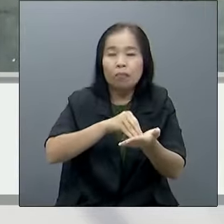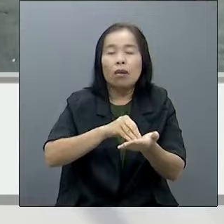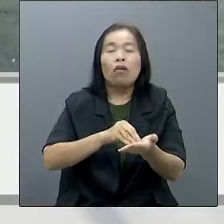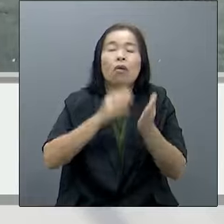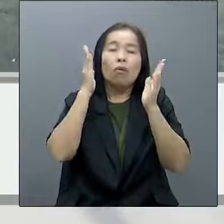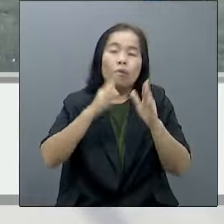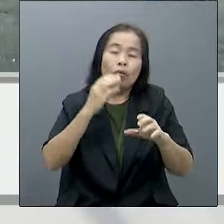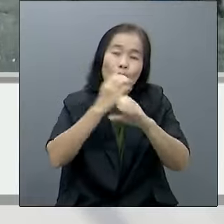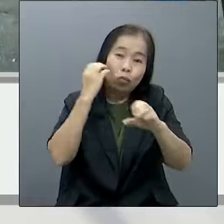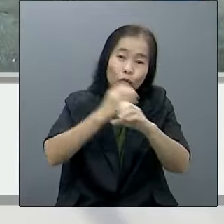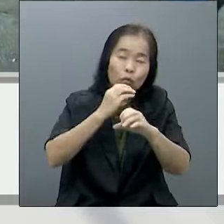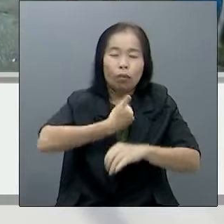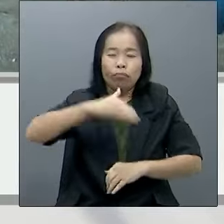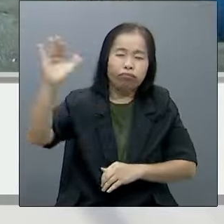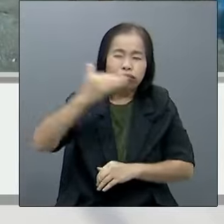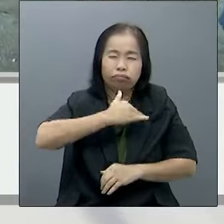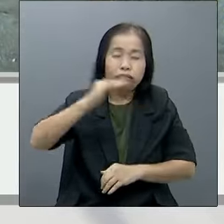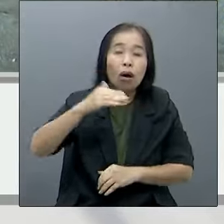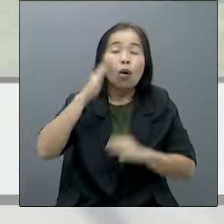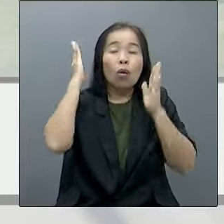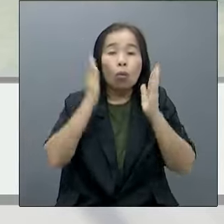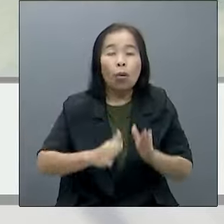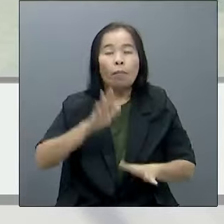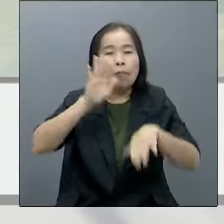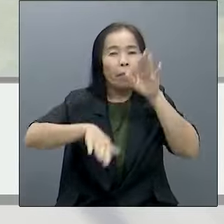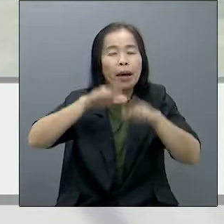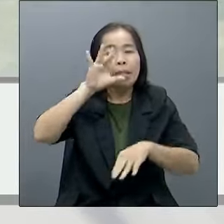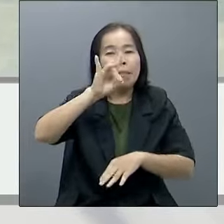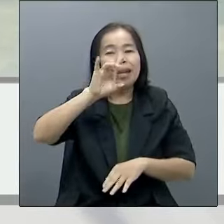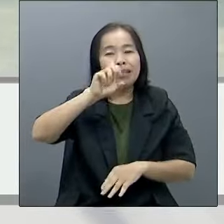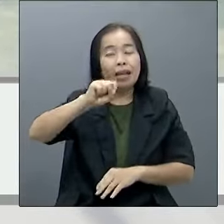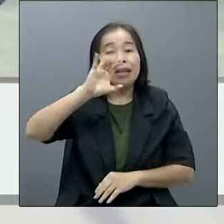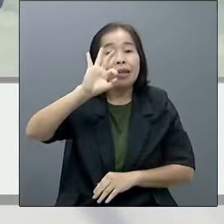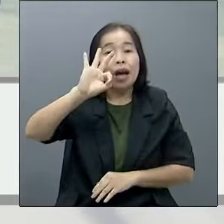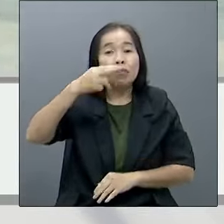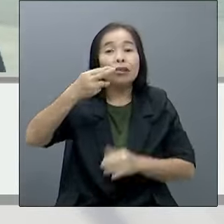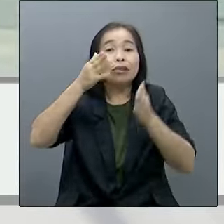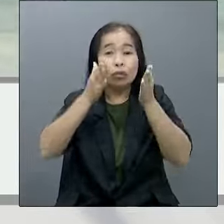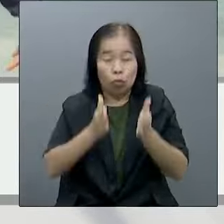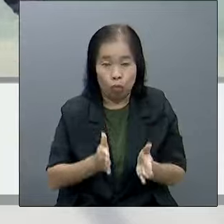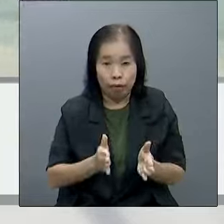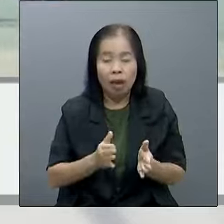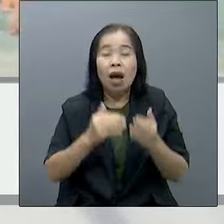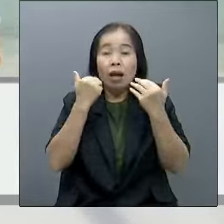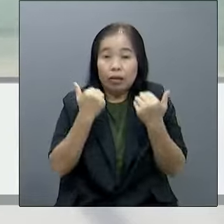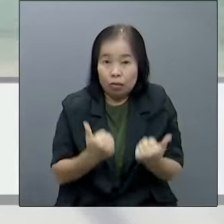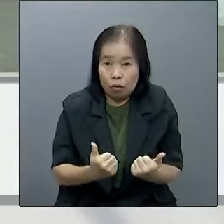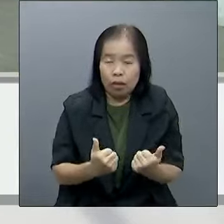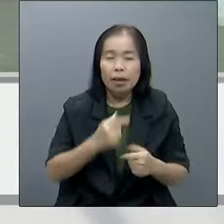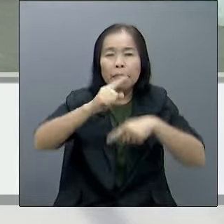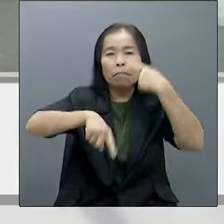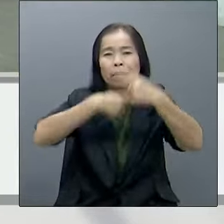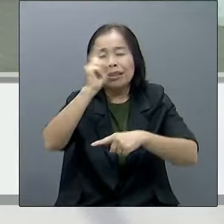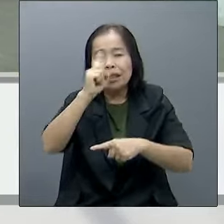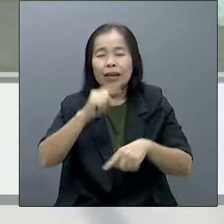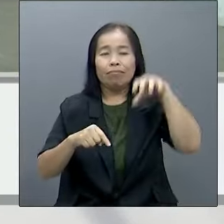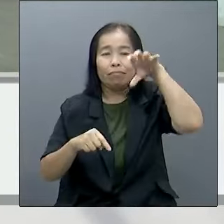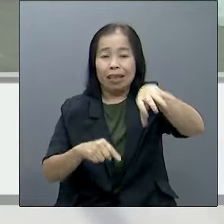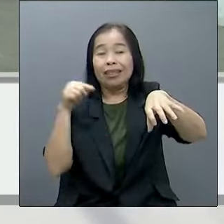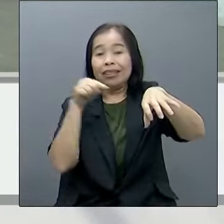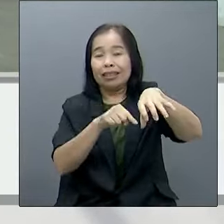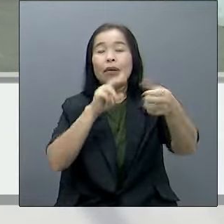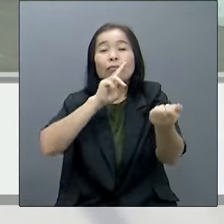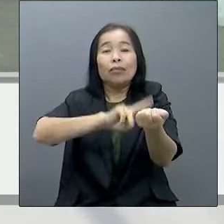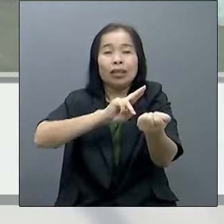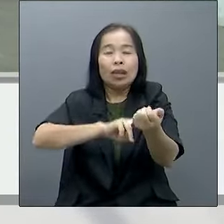เที่ยวคิดเป็จำนวนคน 8,90 บาทกค่ะวันที่พิกสุของการเดินทางเนี่ยคนใช้งานหมอชิ 2 ขาออกวนที่